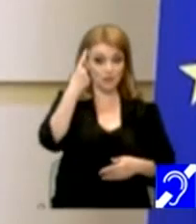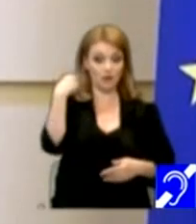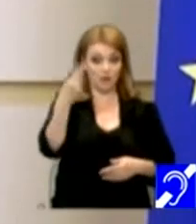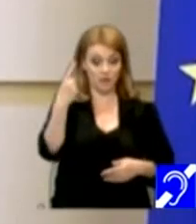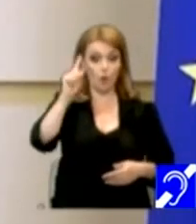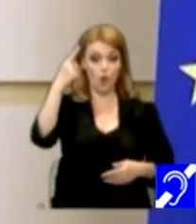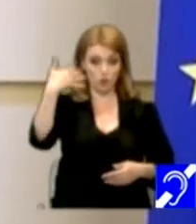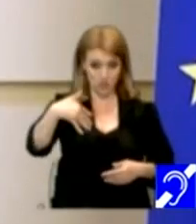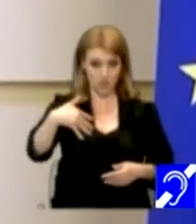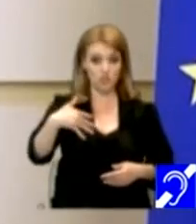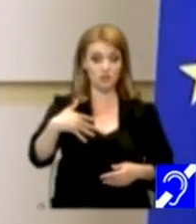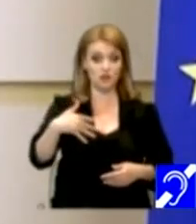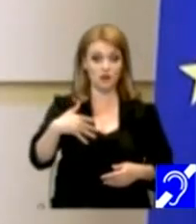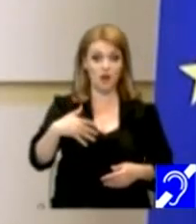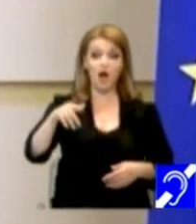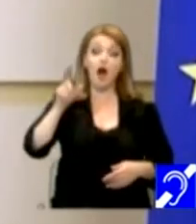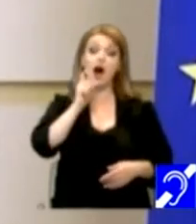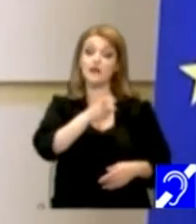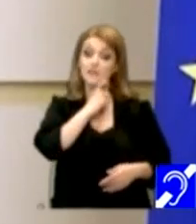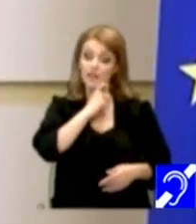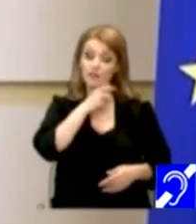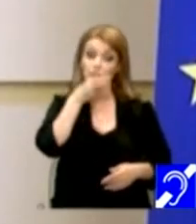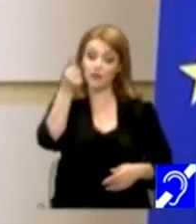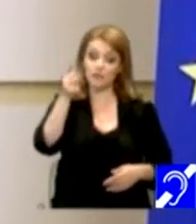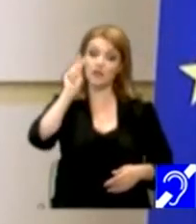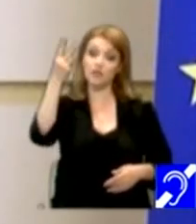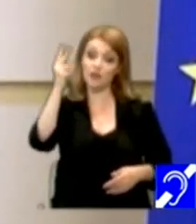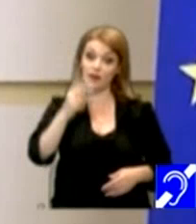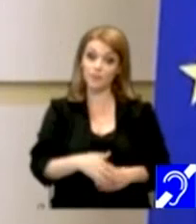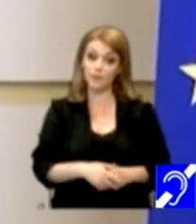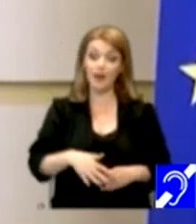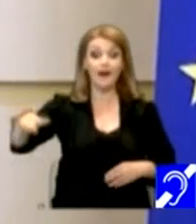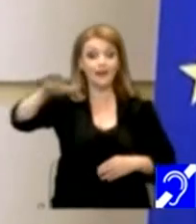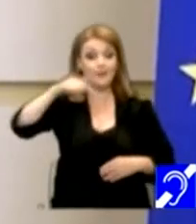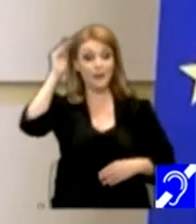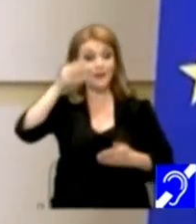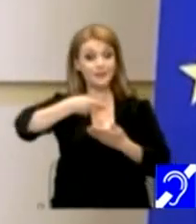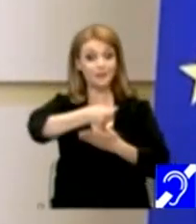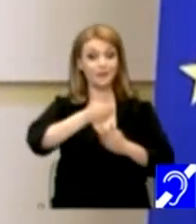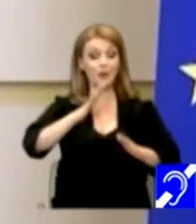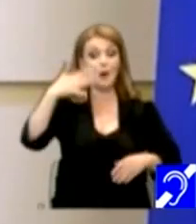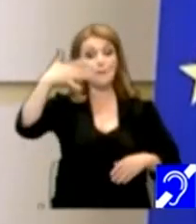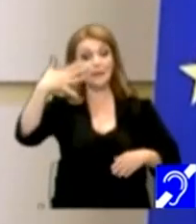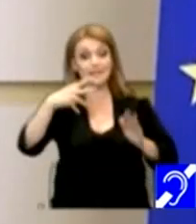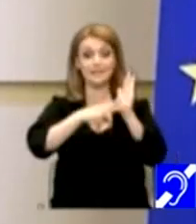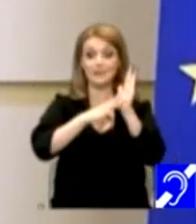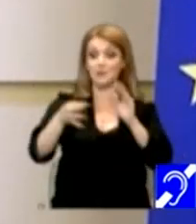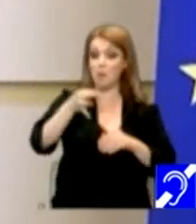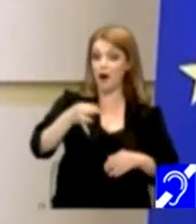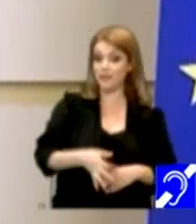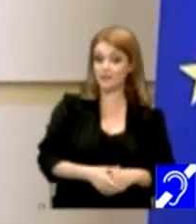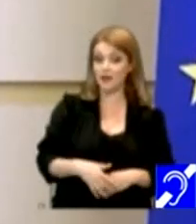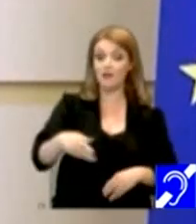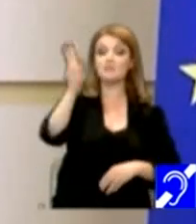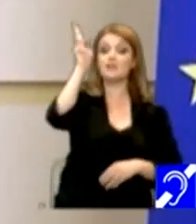kilowatt, dar Nordul Moldovei achită 2 lei, în timp ce în stânga Nistrului se achită 50-70 de bani. Din